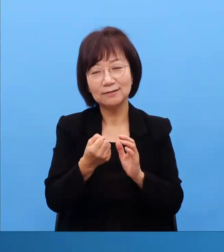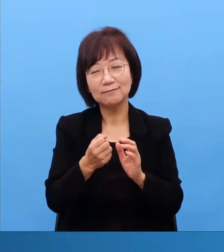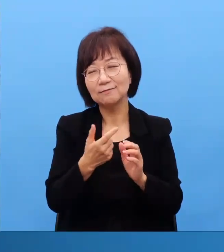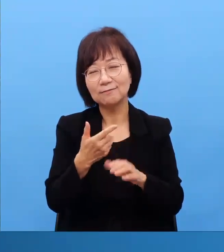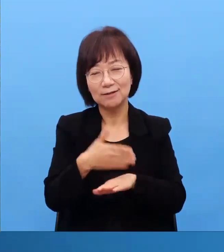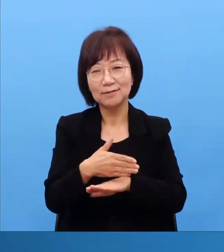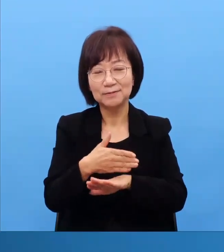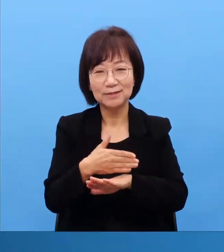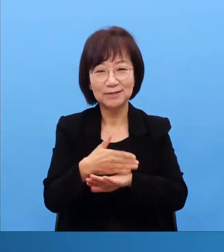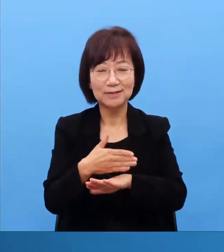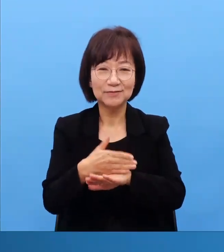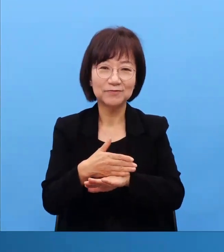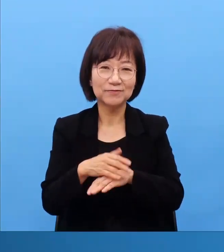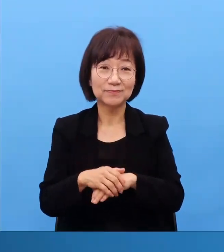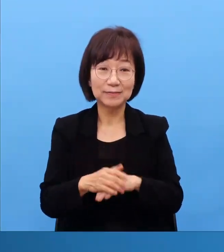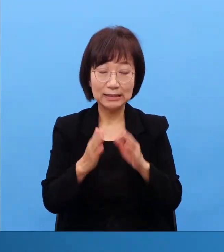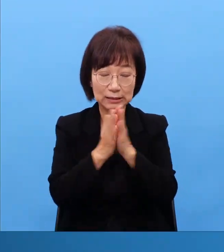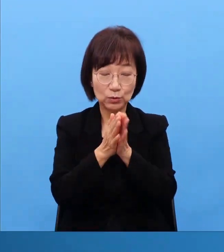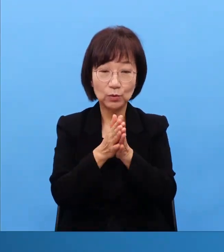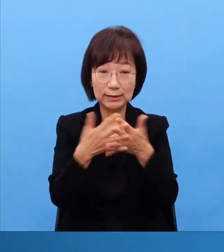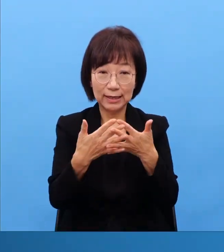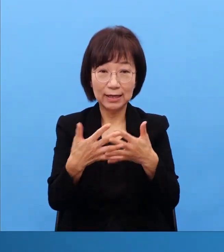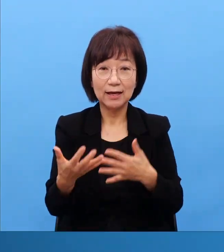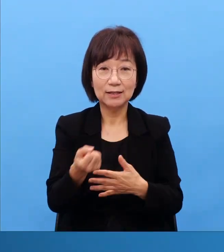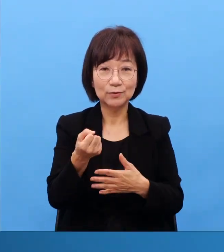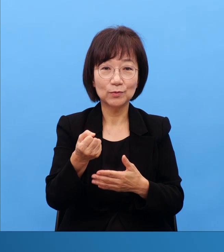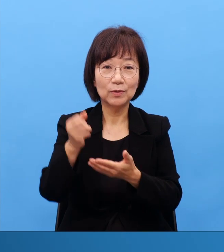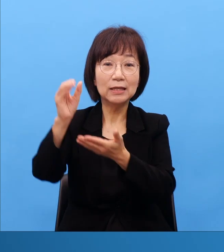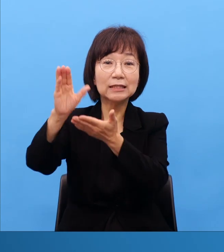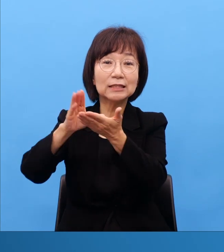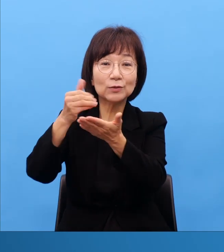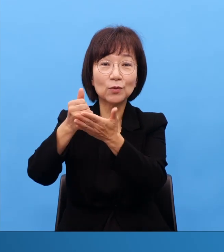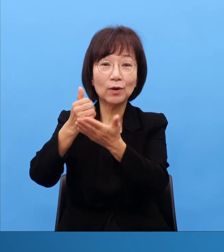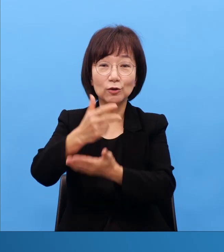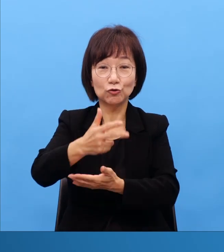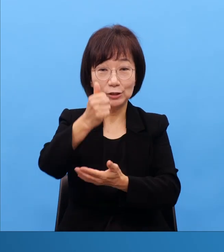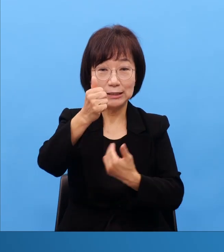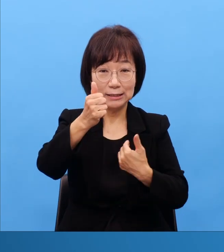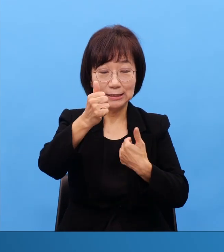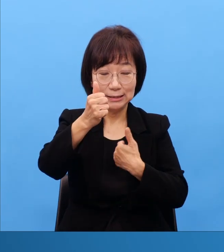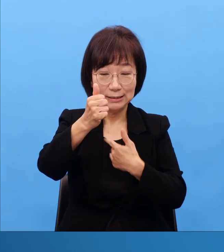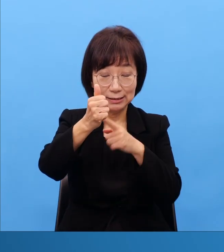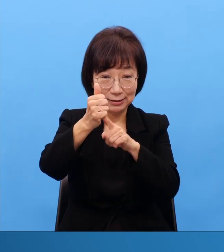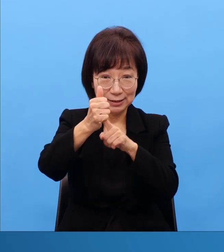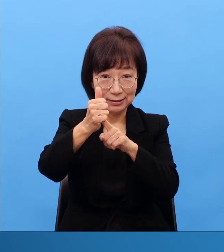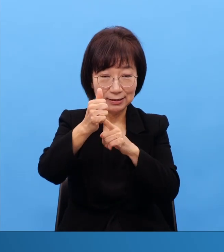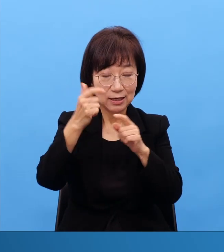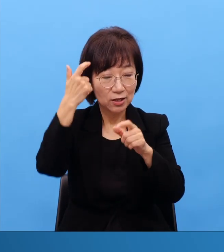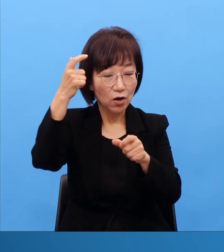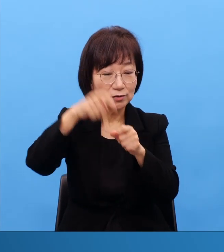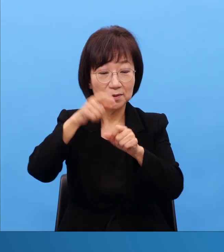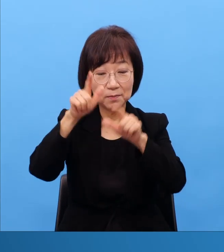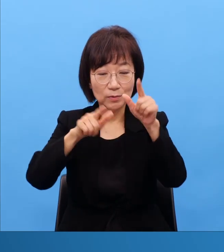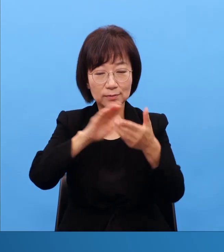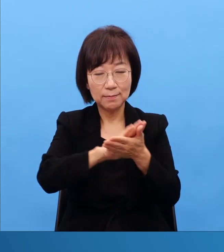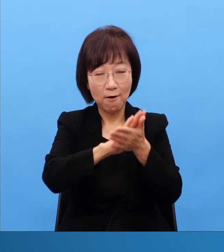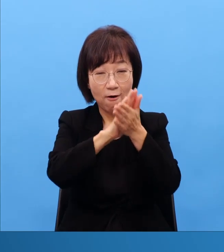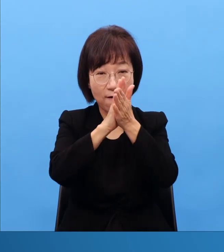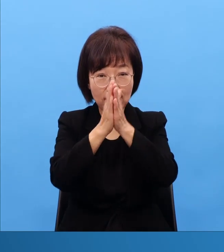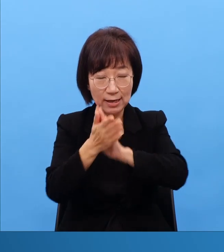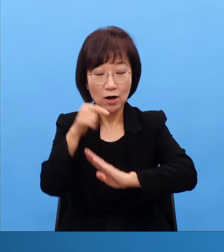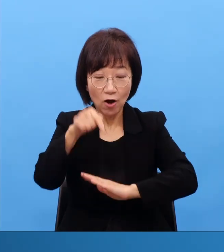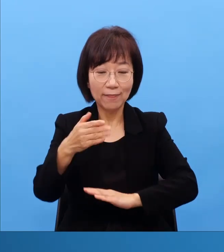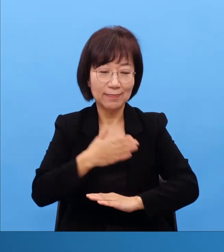감사하다. 기도 수첩을 통해 그리스도가 주인 되어지는 영적 상태로 바뀌어 가는 것이 내게는 최고의